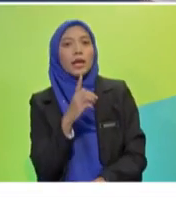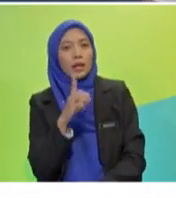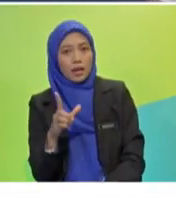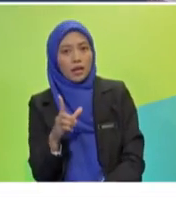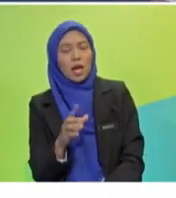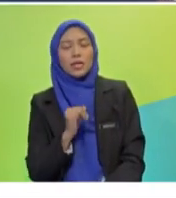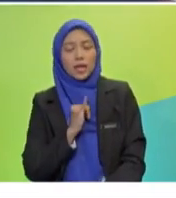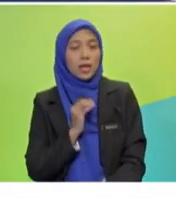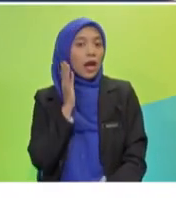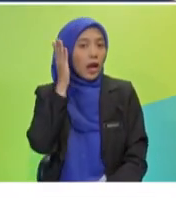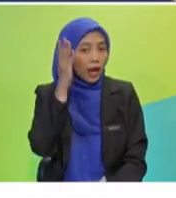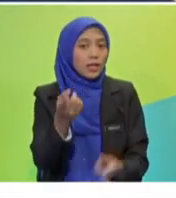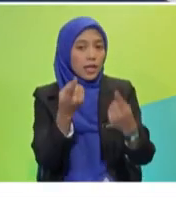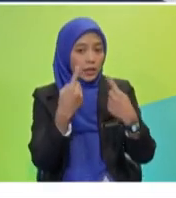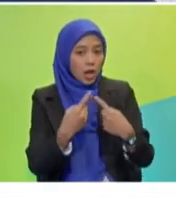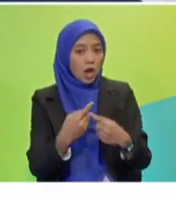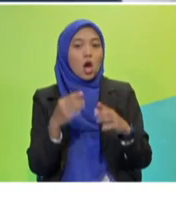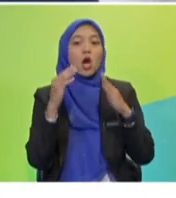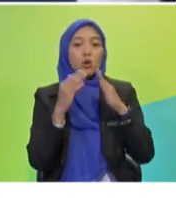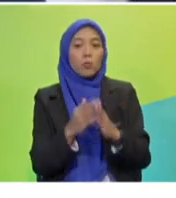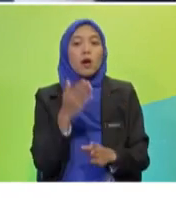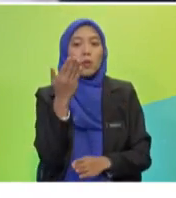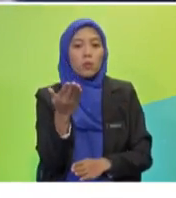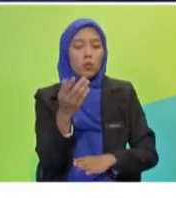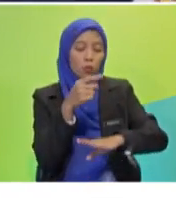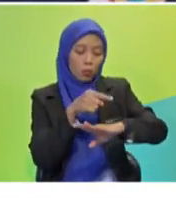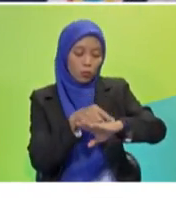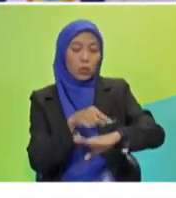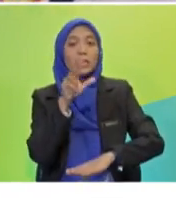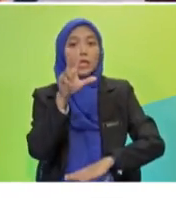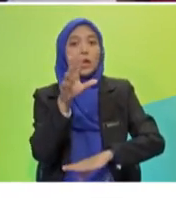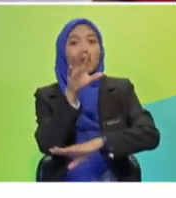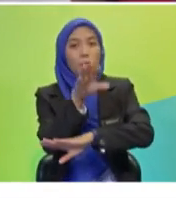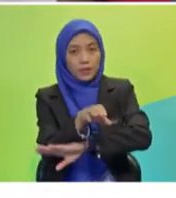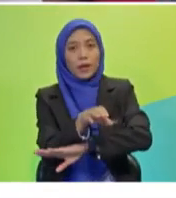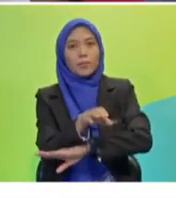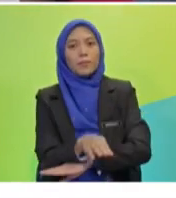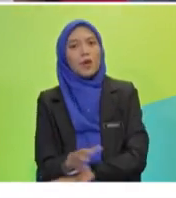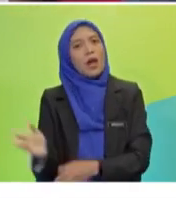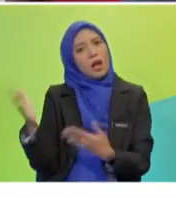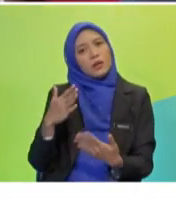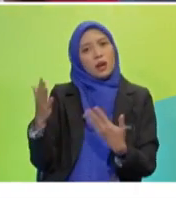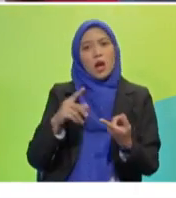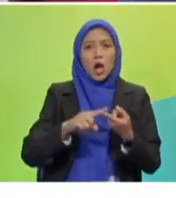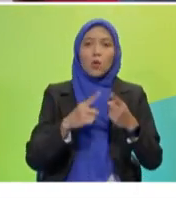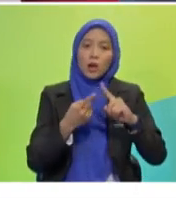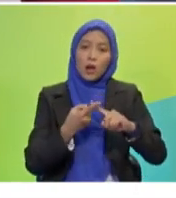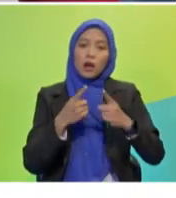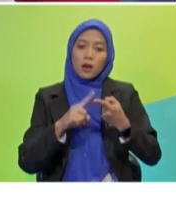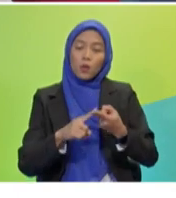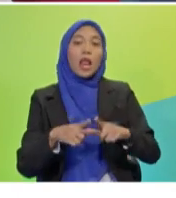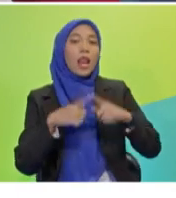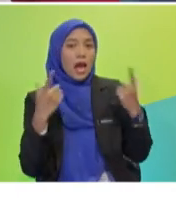akan datang ke rumah kamu pada pukul 3 petang. Ajarlah kawan-kawan yang lain. Ya,